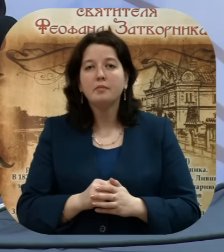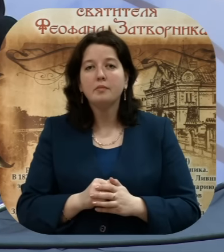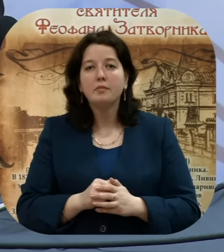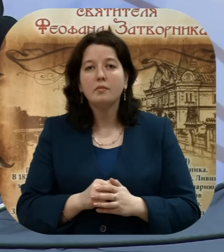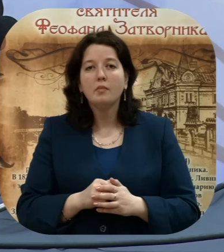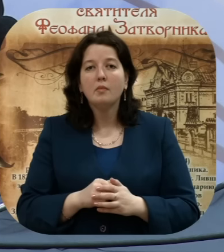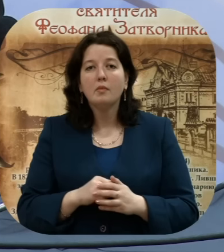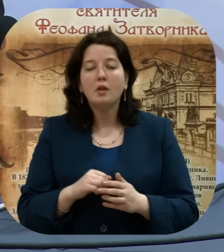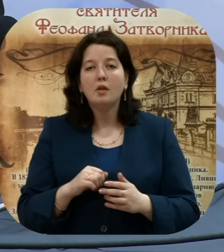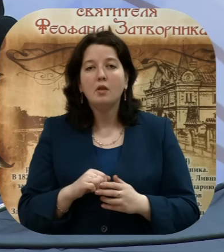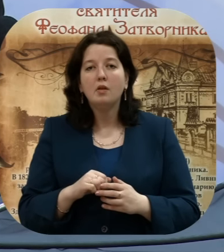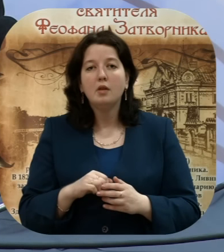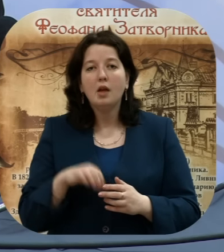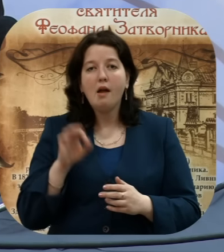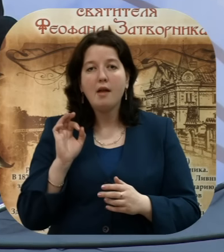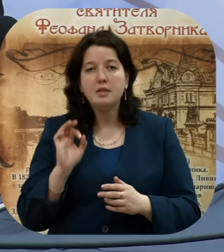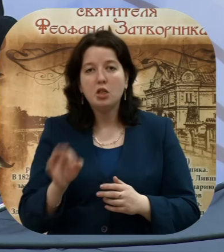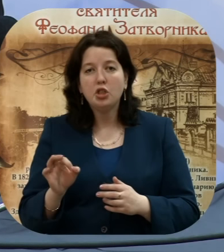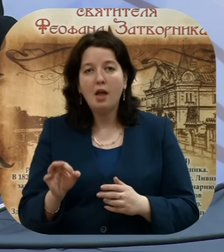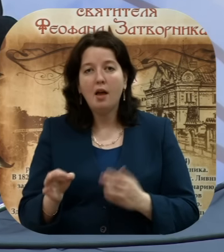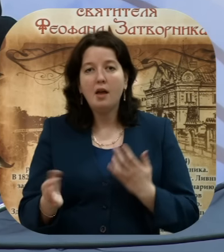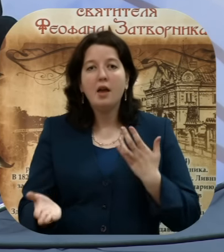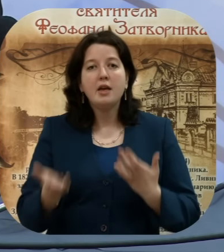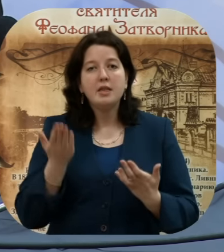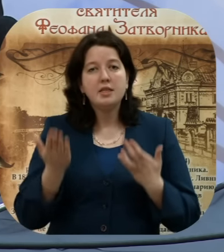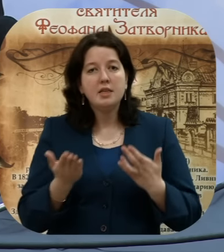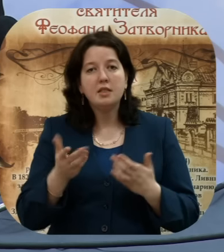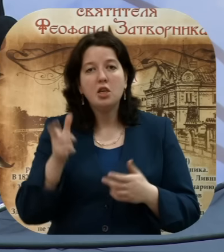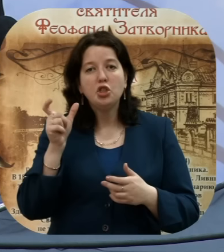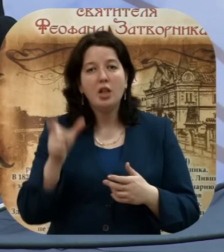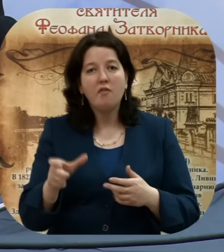Ну, первое, конечно, если он искренне